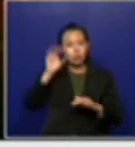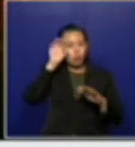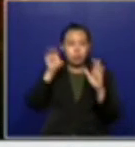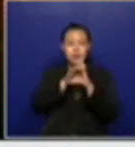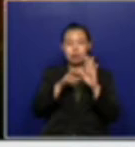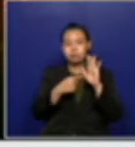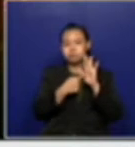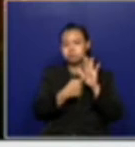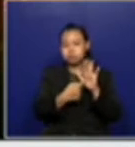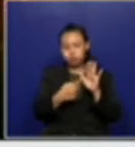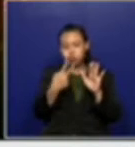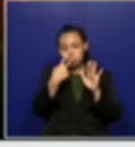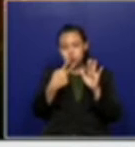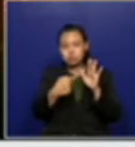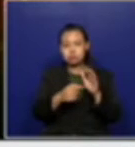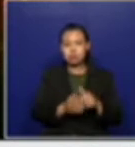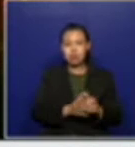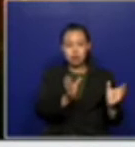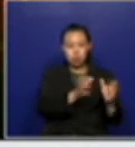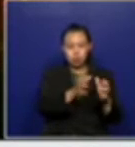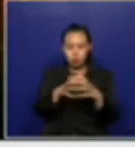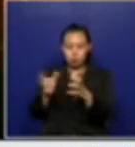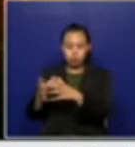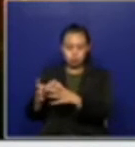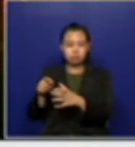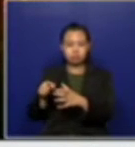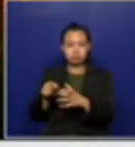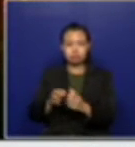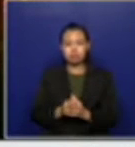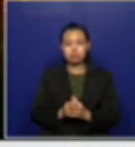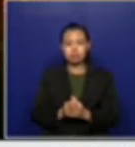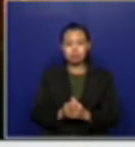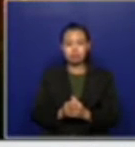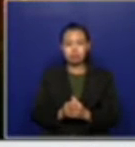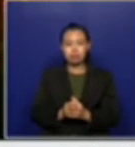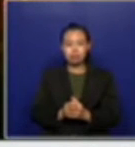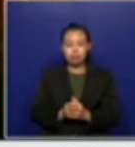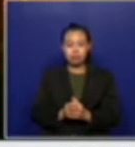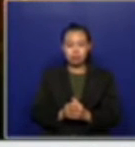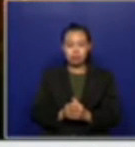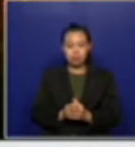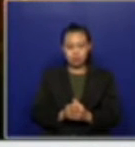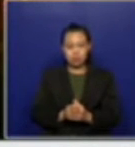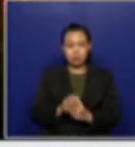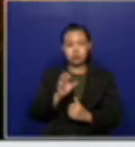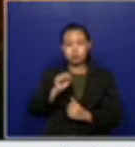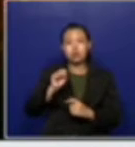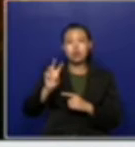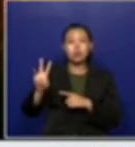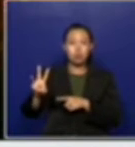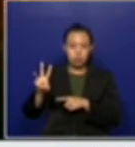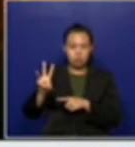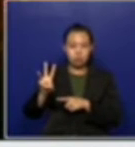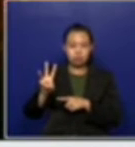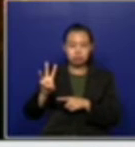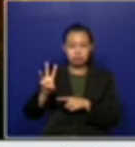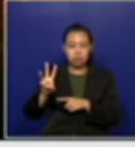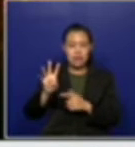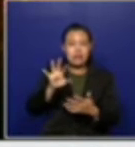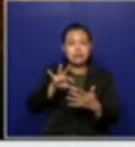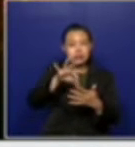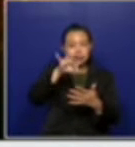5องค์กรนี้เนี่ยภายหลังนี่มีบทบาทในการเลือกสมาชิกวุฒิสภานะครับแ